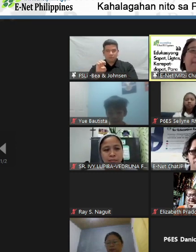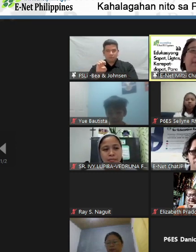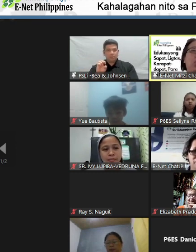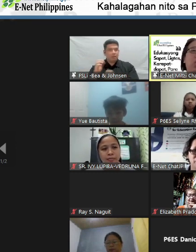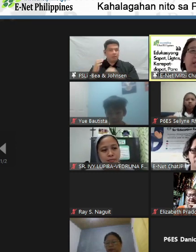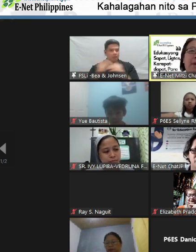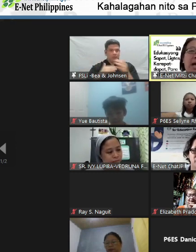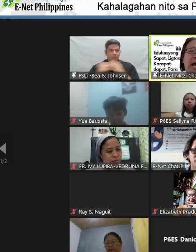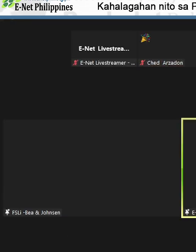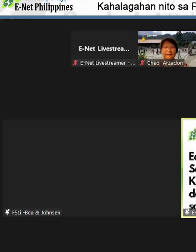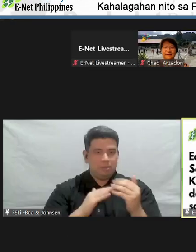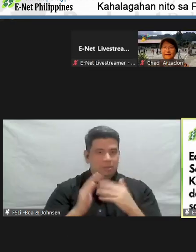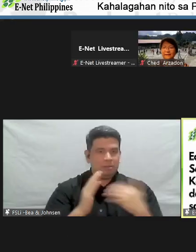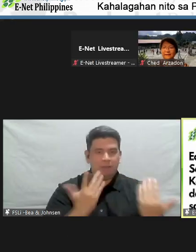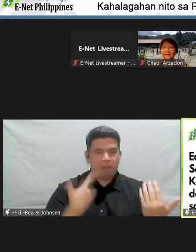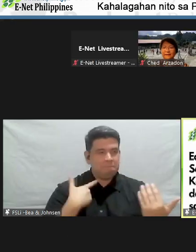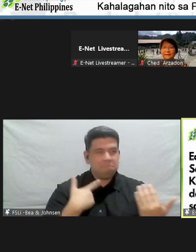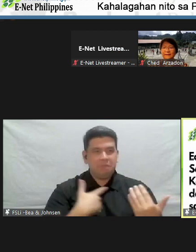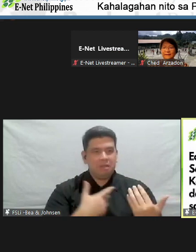mga nagpapatuloy na mga